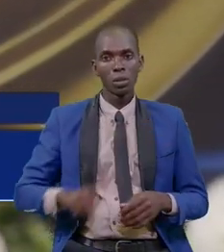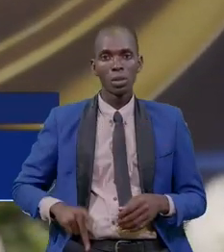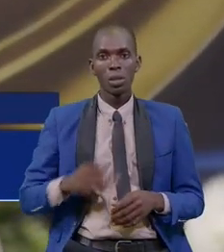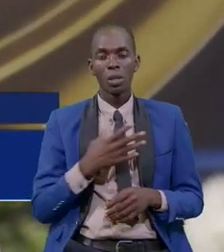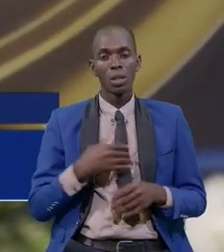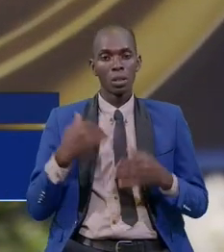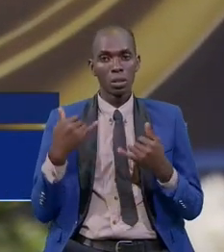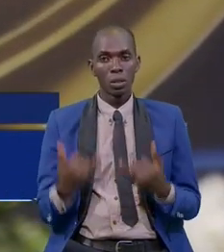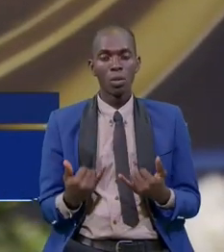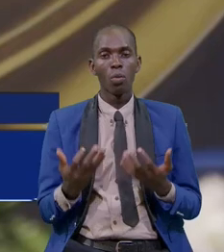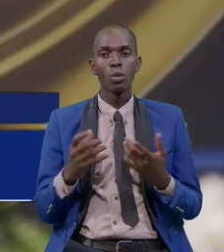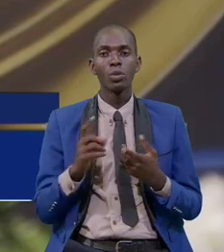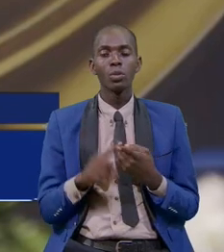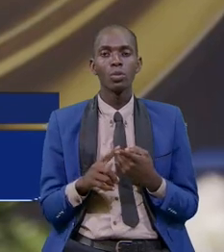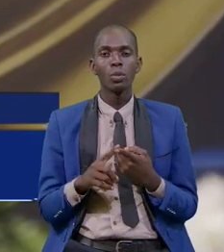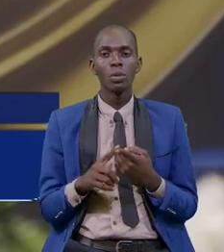Et maintenant, il veut voir.